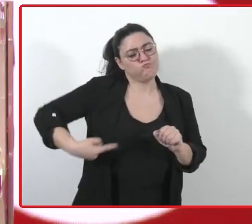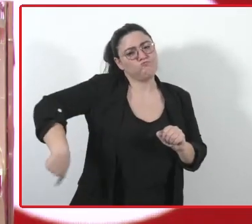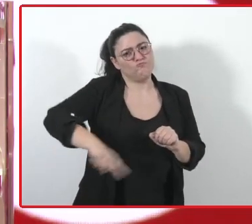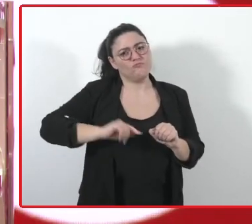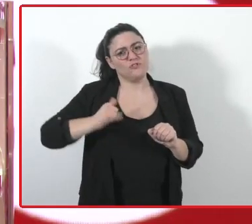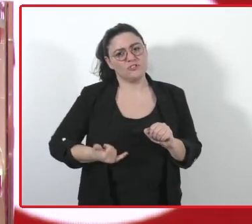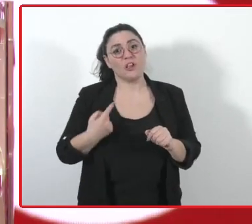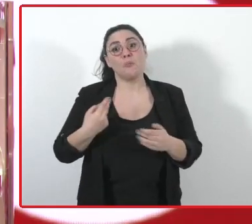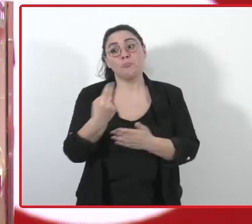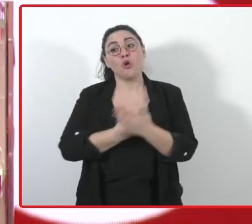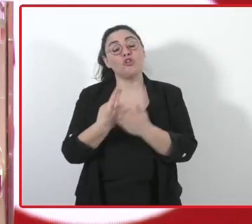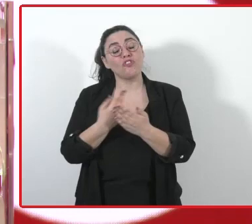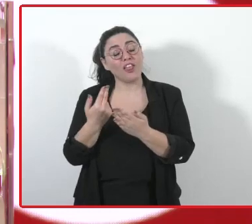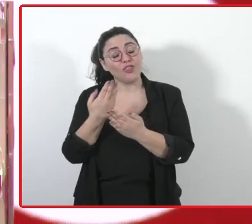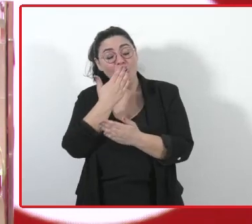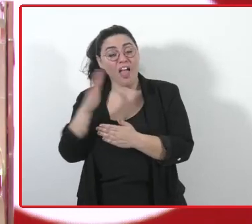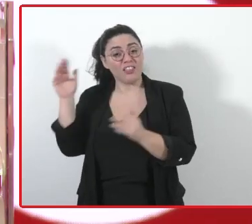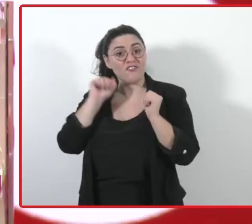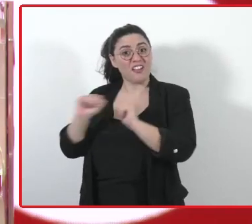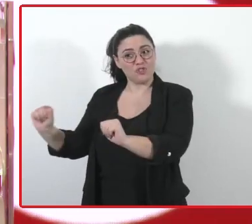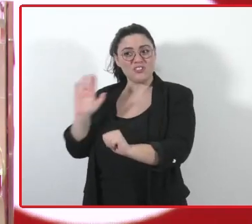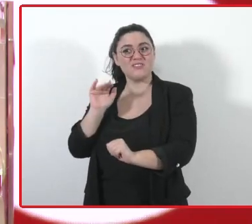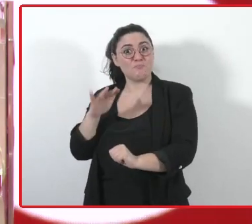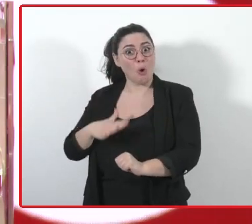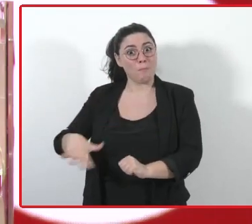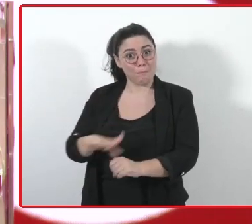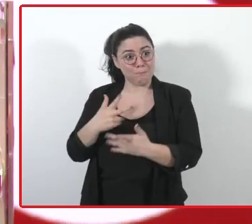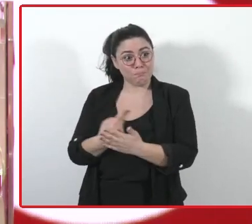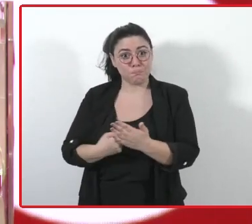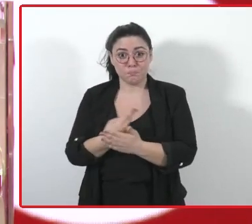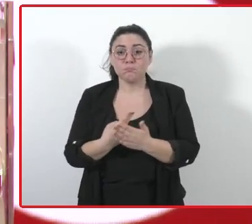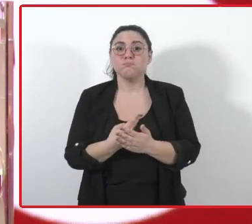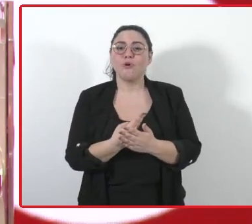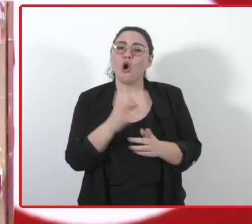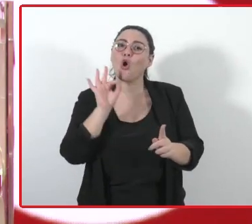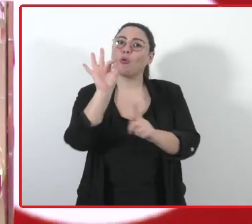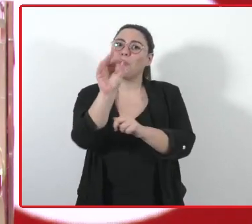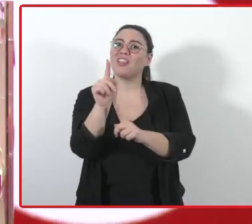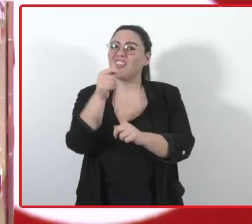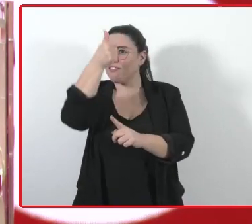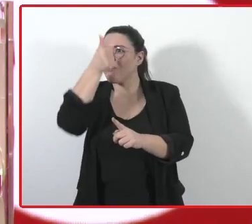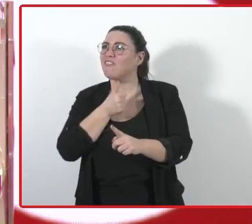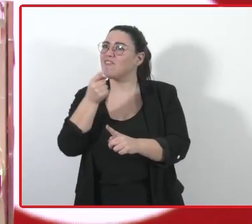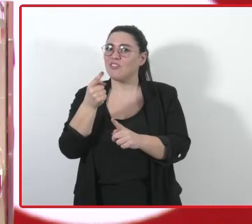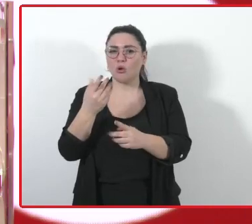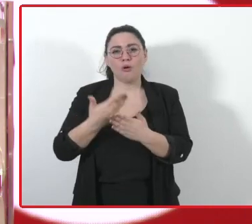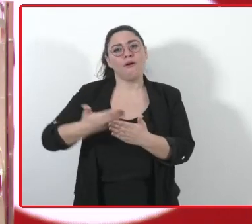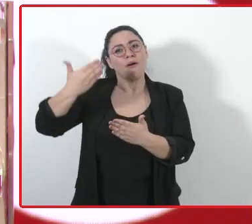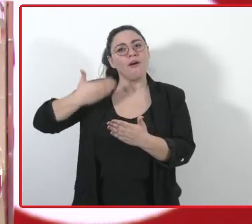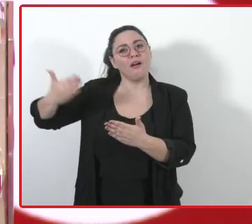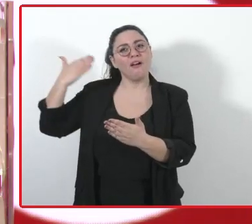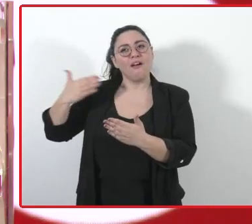progetto sull'antifascismo che abbiamo realizzato a Bari per rilanciare le figure storiche della Resistenza e dell'antifascismo